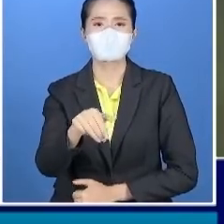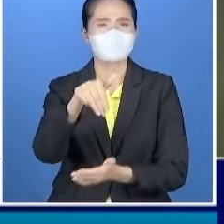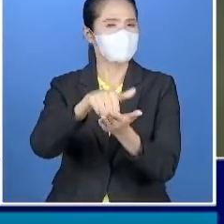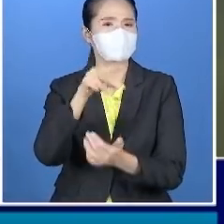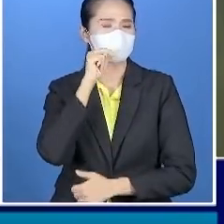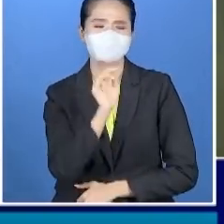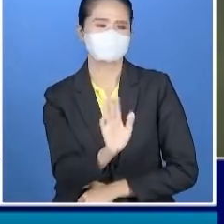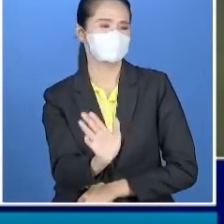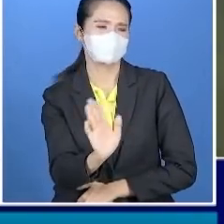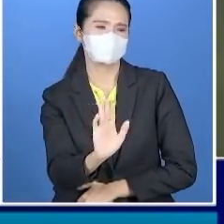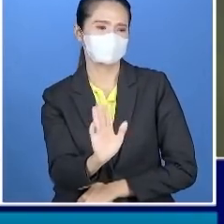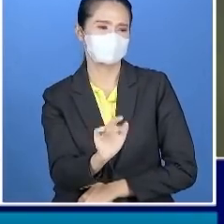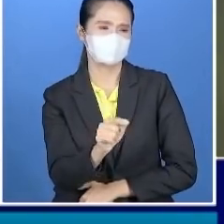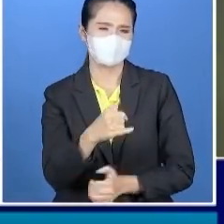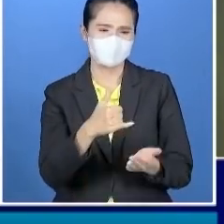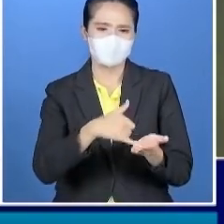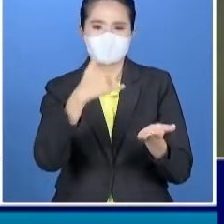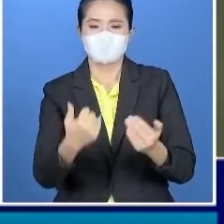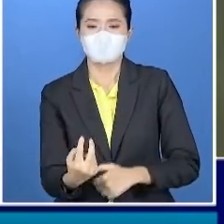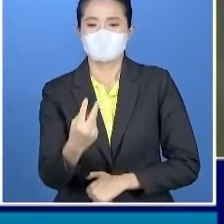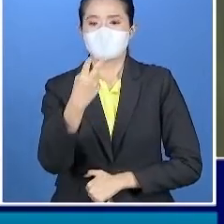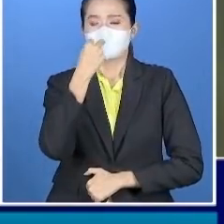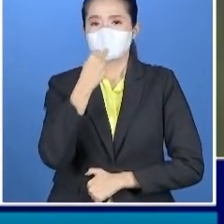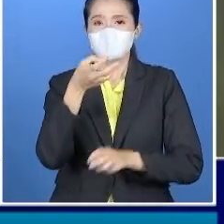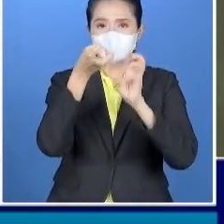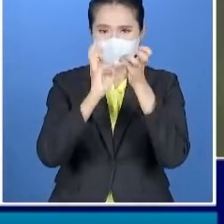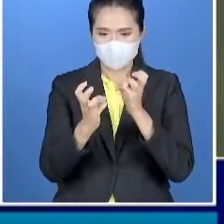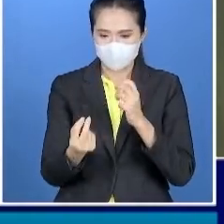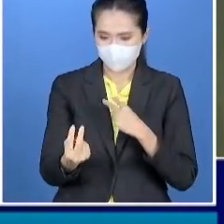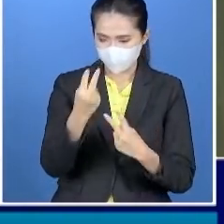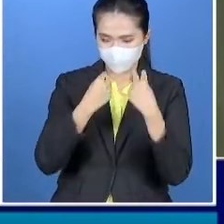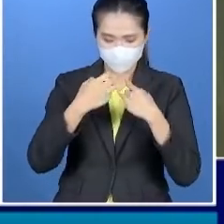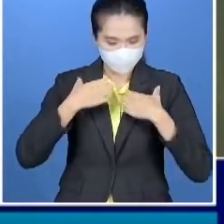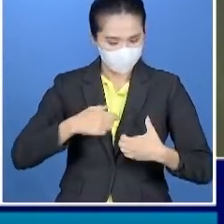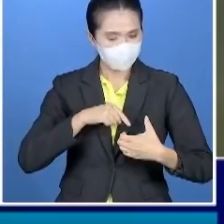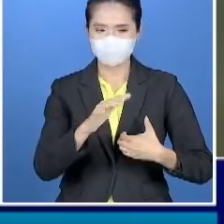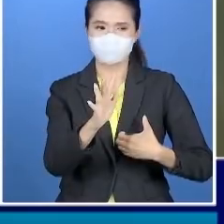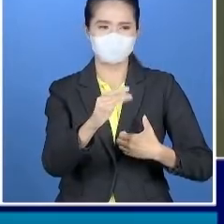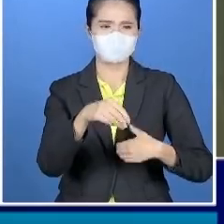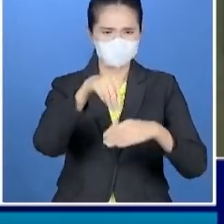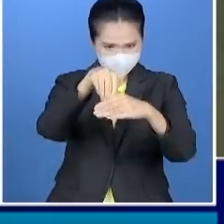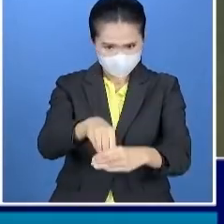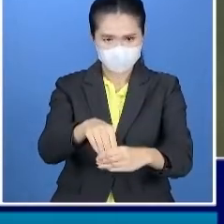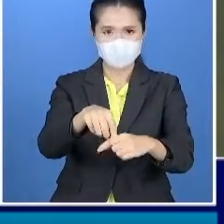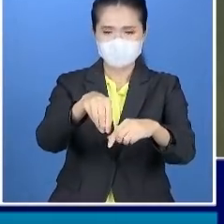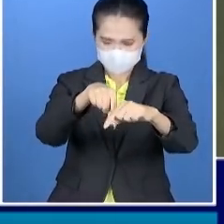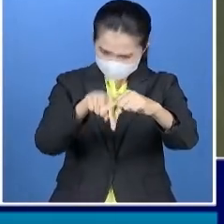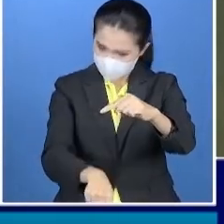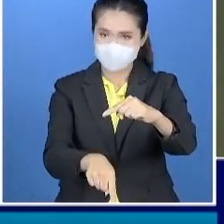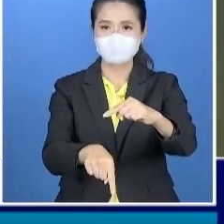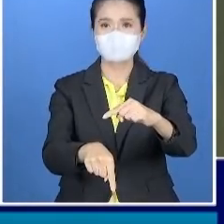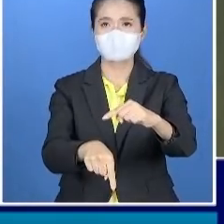กลางน้ำเป็นไปไม่ได้ครับที่จะคนเราจะหายใจเข้าไปแล้วจะมีสายเข้าไป ตรงนั้นเป็นอะไร มันลึกอ่ะความลึกอ่ะเ